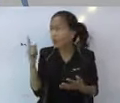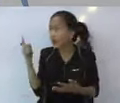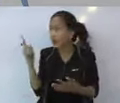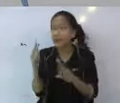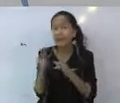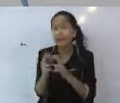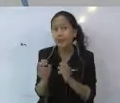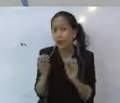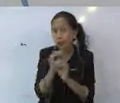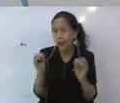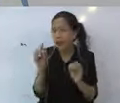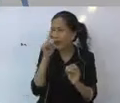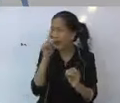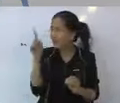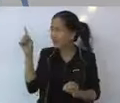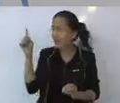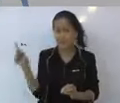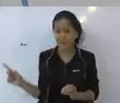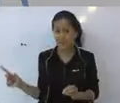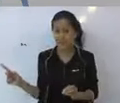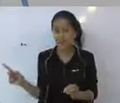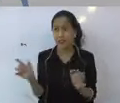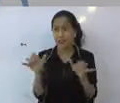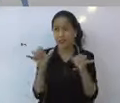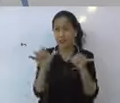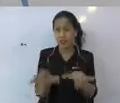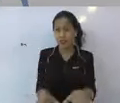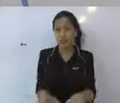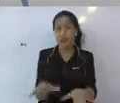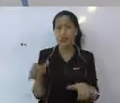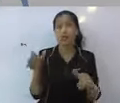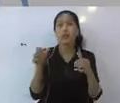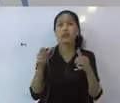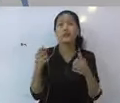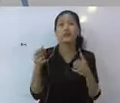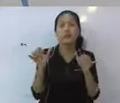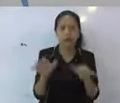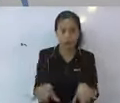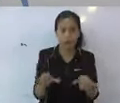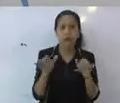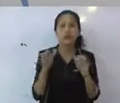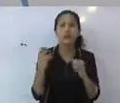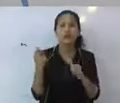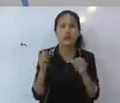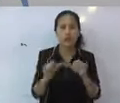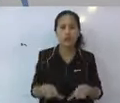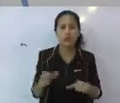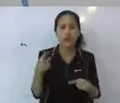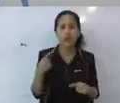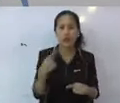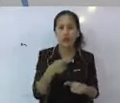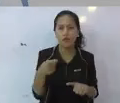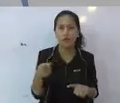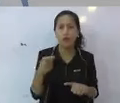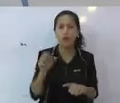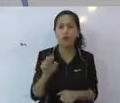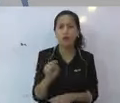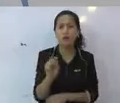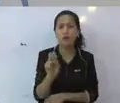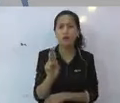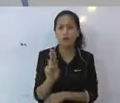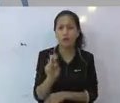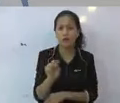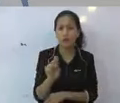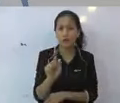a sustainable diet. Mm. Okay? Kahit wala yung mga yan. Sana ma-realize po natin ng